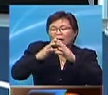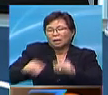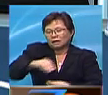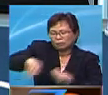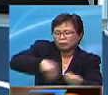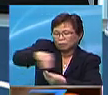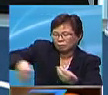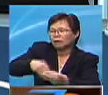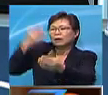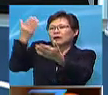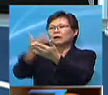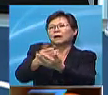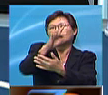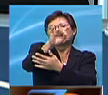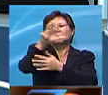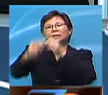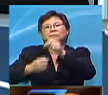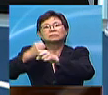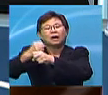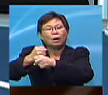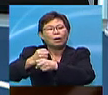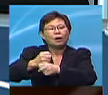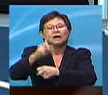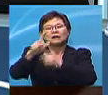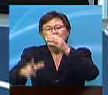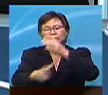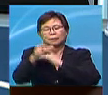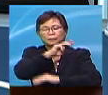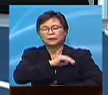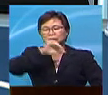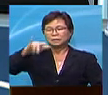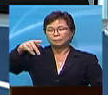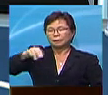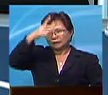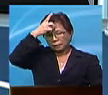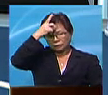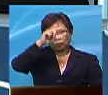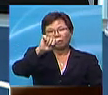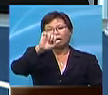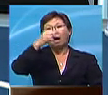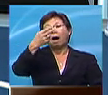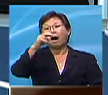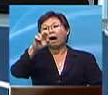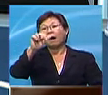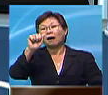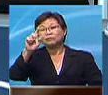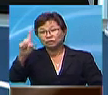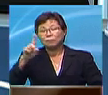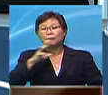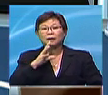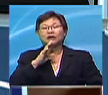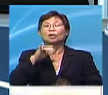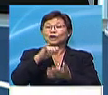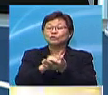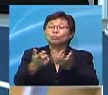menunaikan Haji sehingga 83 tahun timbalan menteri di jabatan Perdana Menteri Datuk Dr Asraf wajdi dusuki berkata